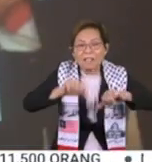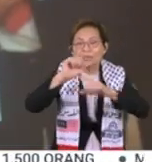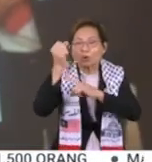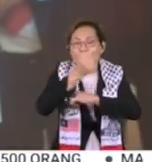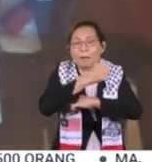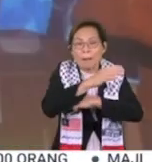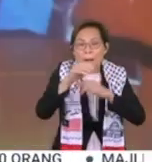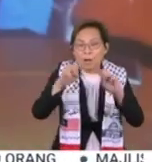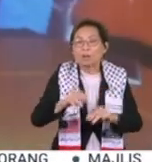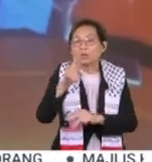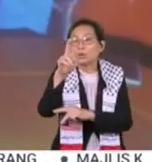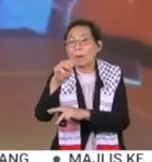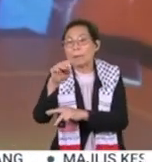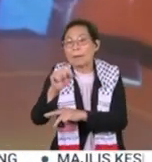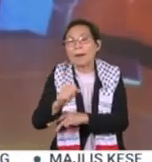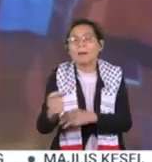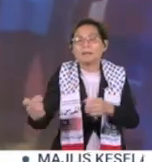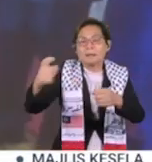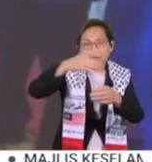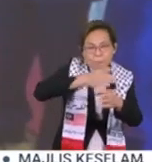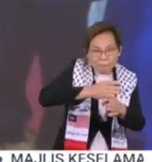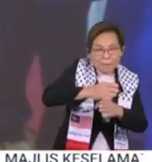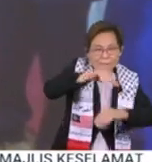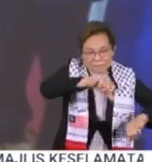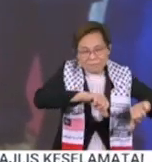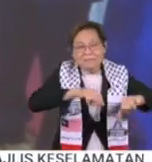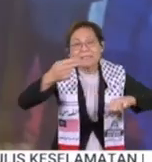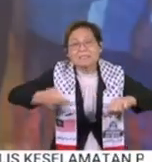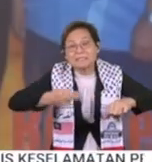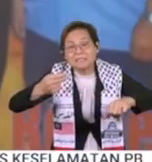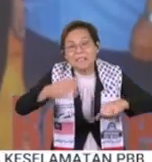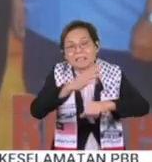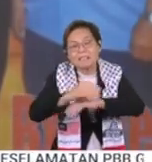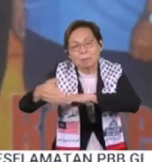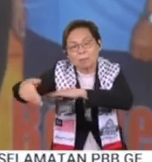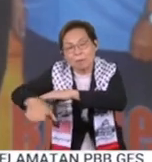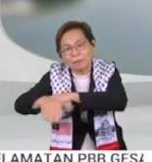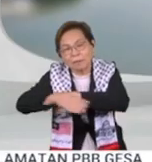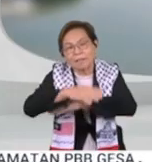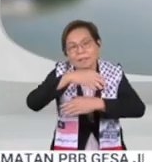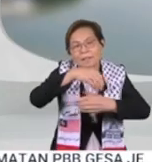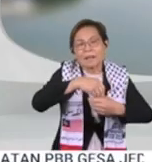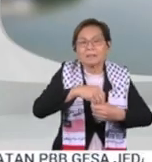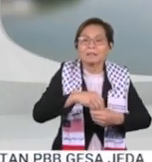UMS dalam bidang sejarah peradaban maritim dan komuniti pelaut kontemporari.